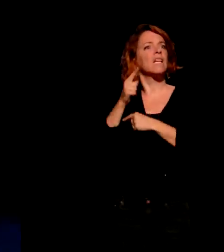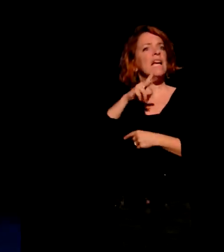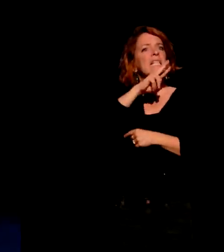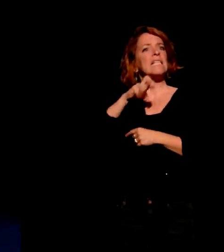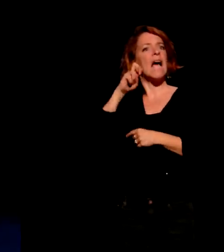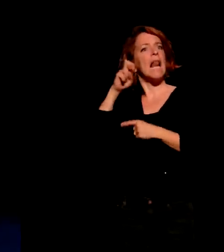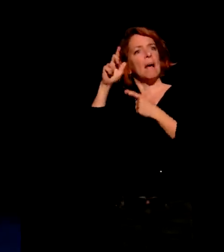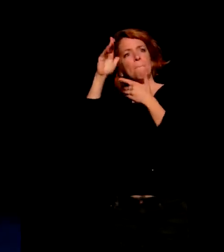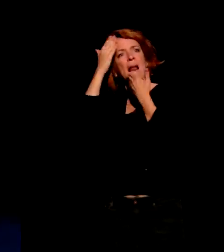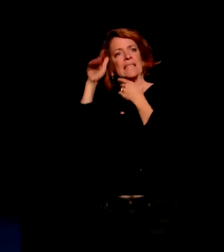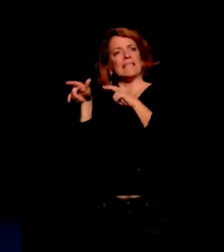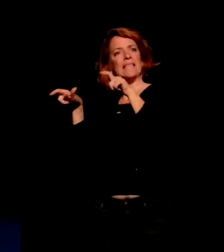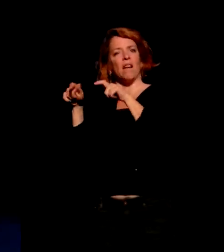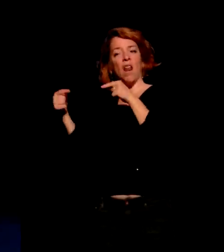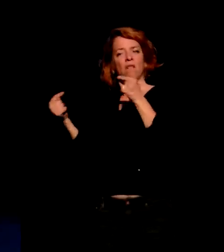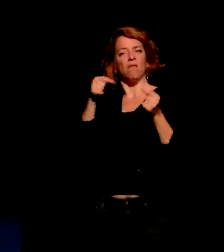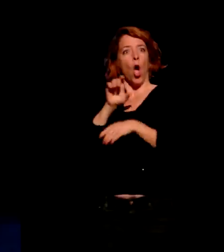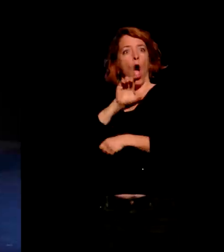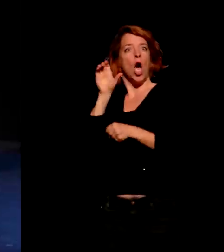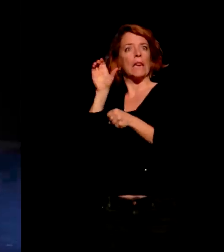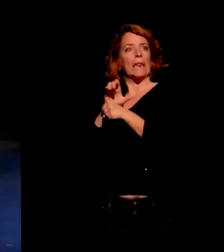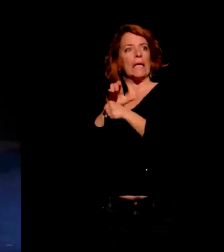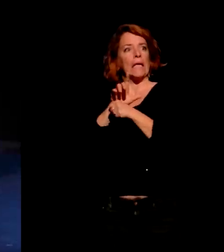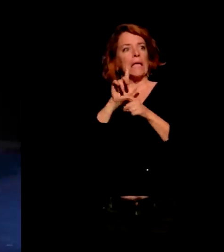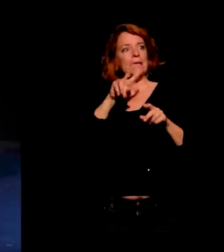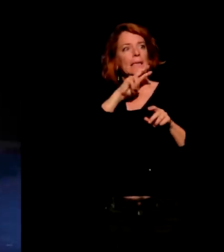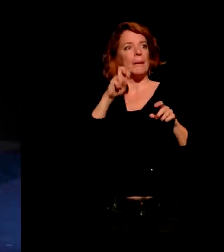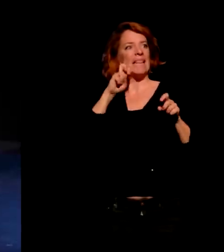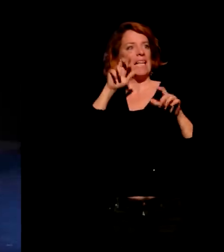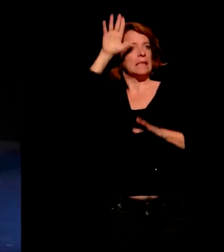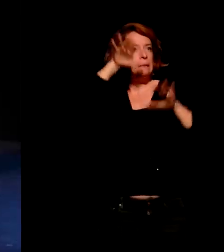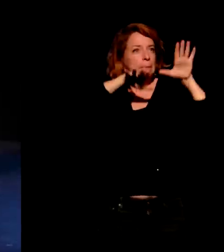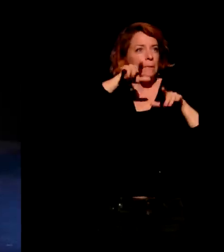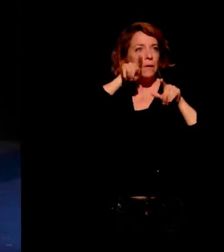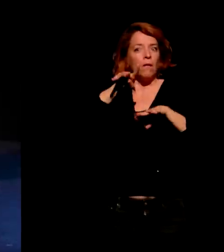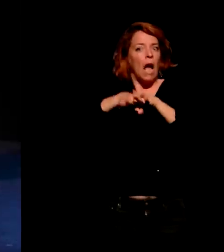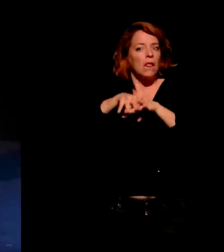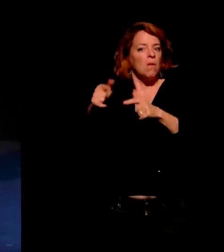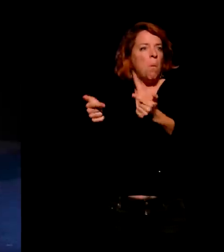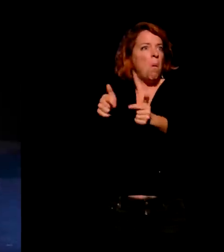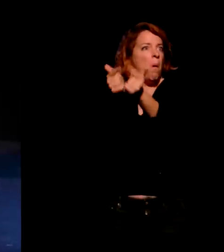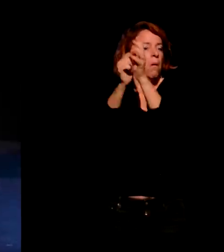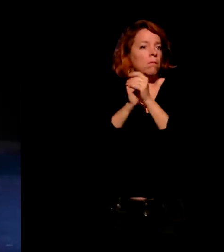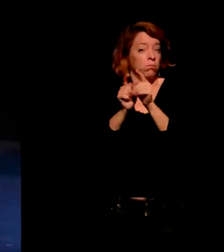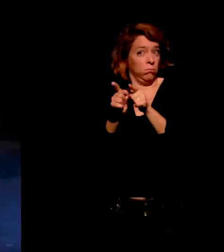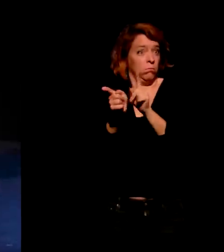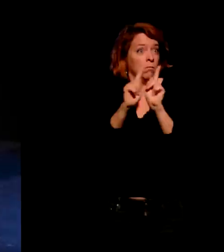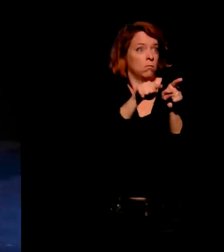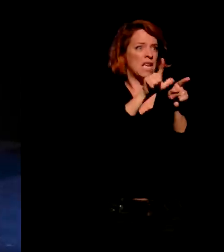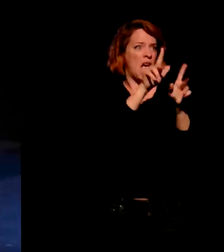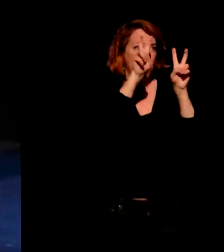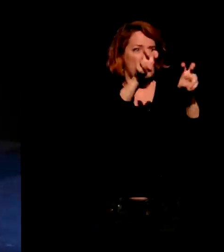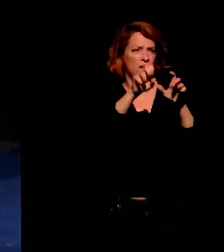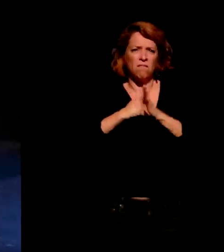en reprenant à son compte l'antisémitisme absolument omniprésent dans ces quartiers. D'autre part, le développement d'un intégrisme